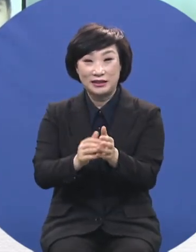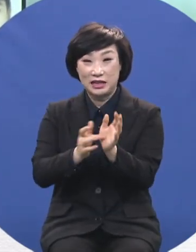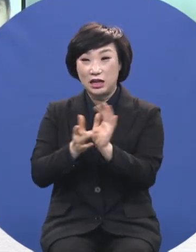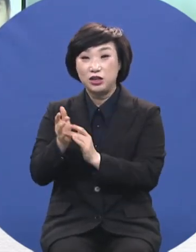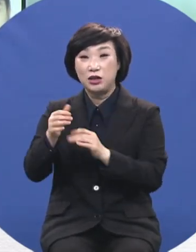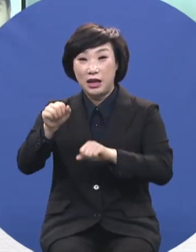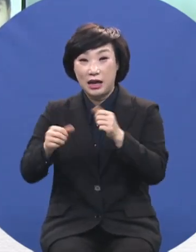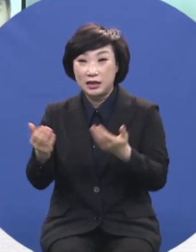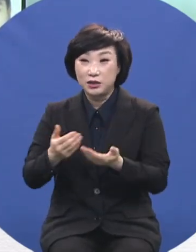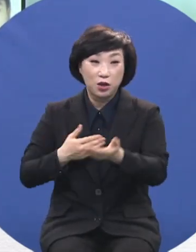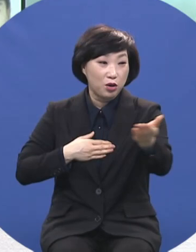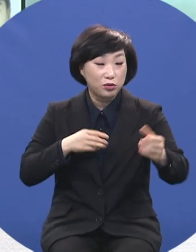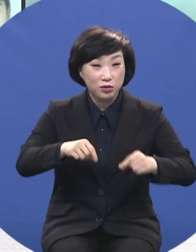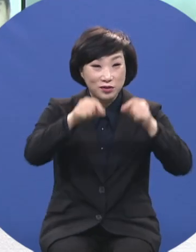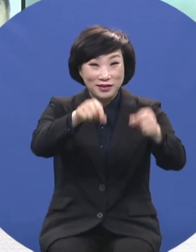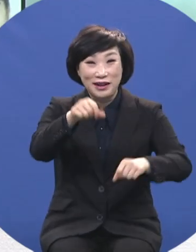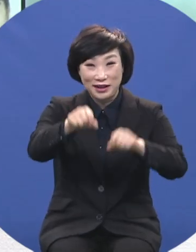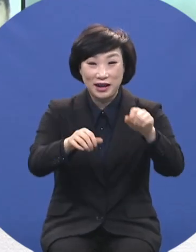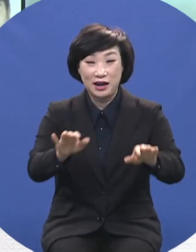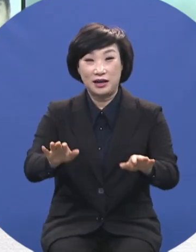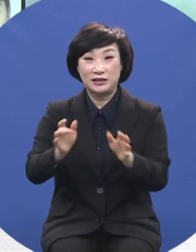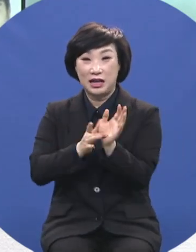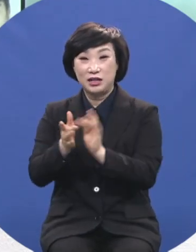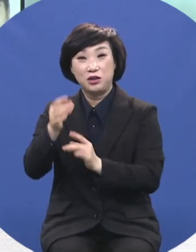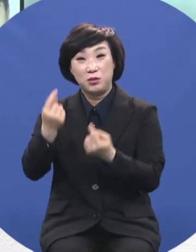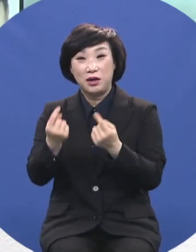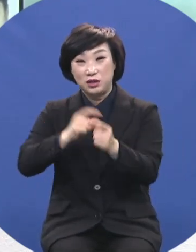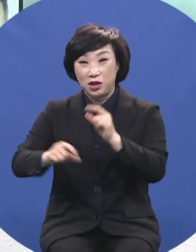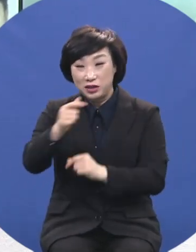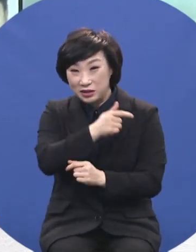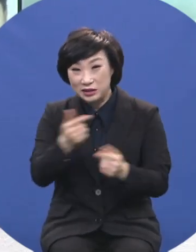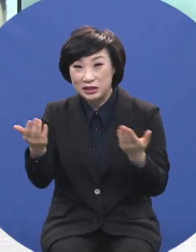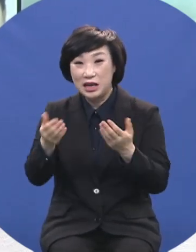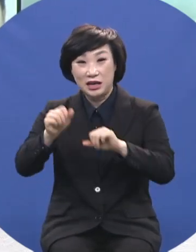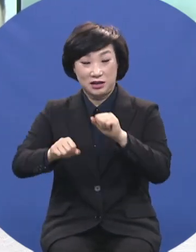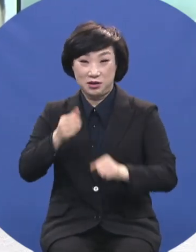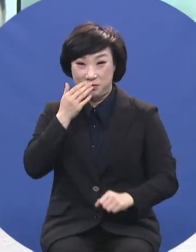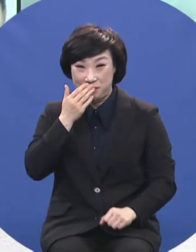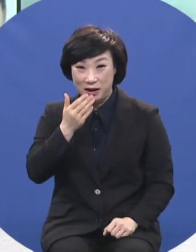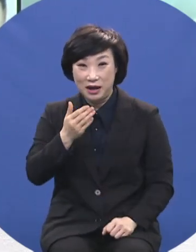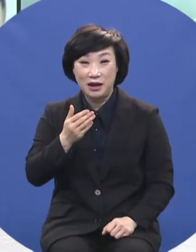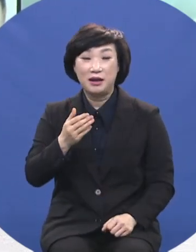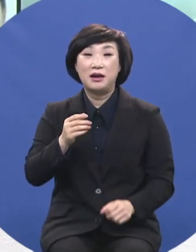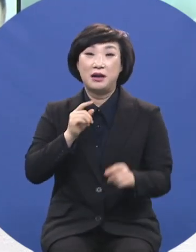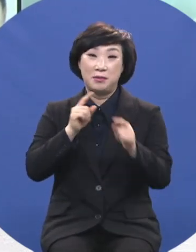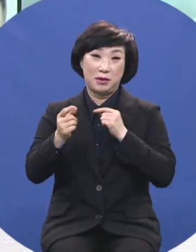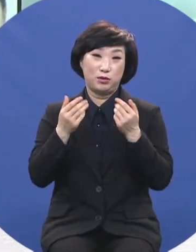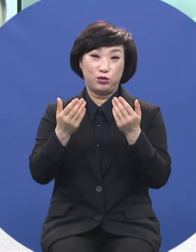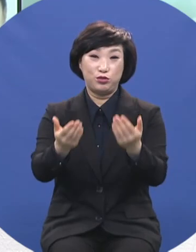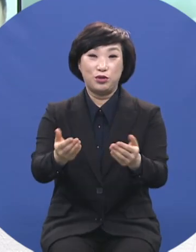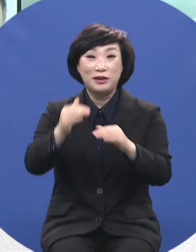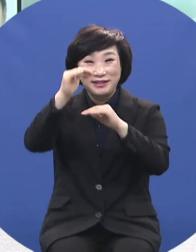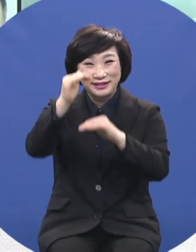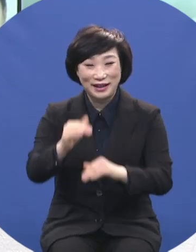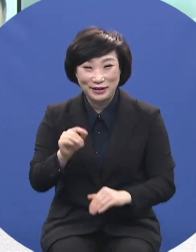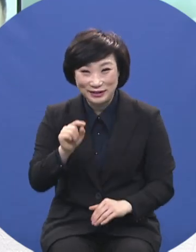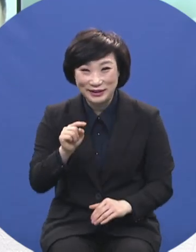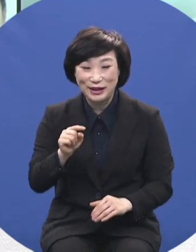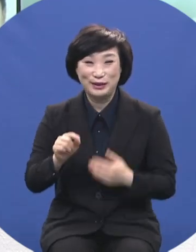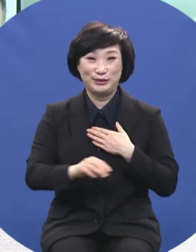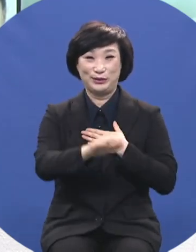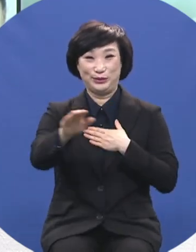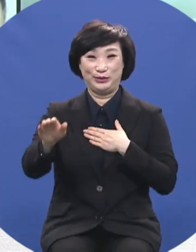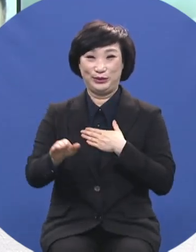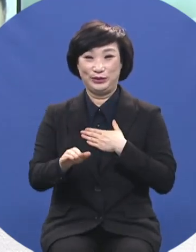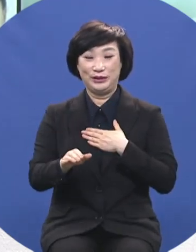하는 일을 너희도 해. 나보다 더 큰 일을 할 거야. 라고 말씀하신 얘기가 우리를